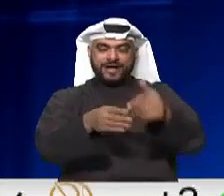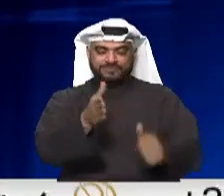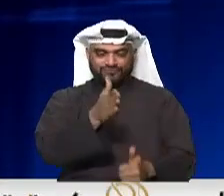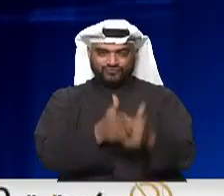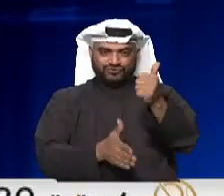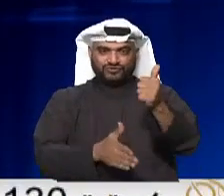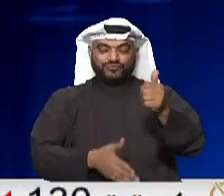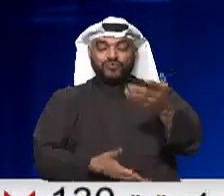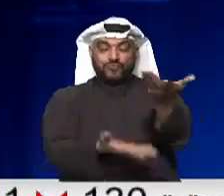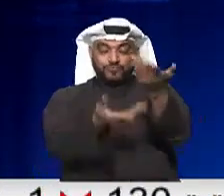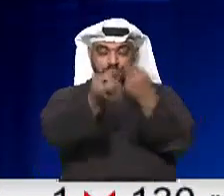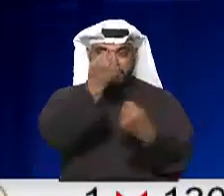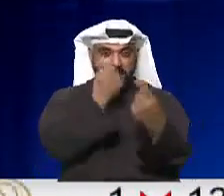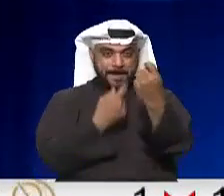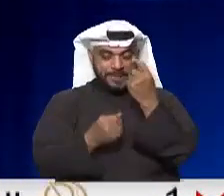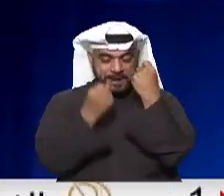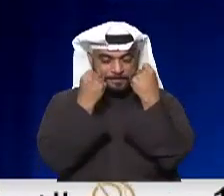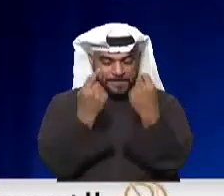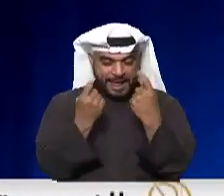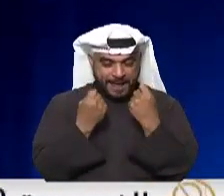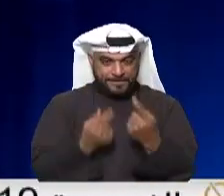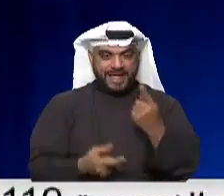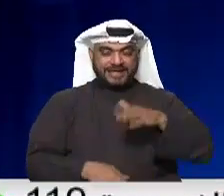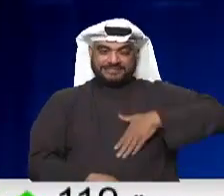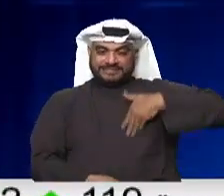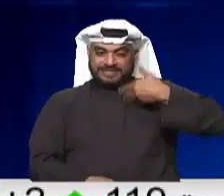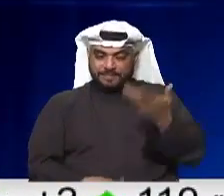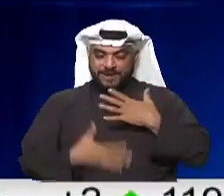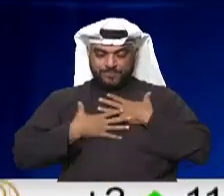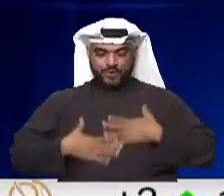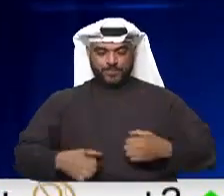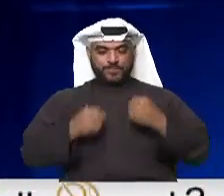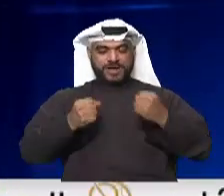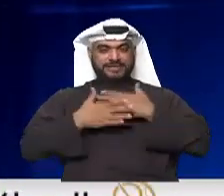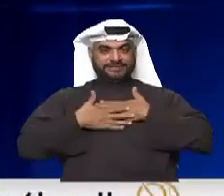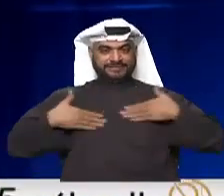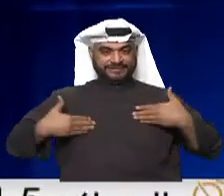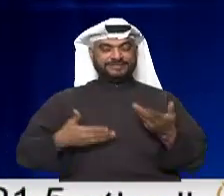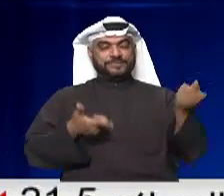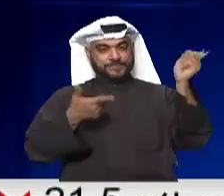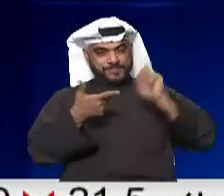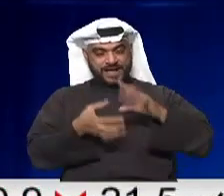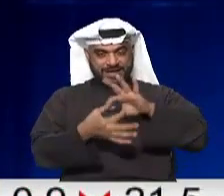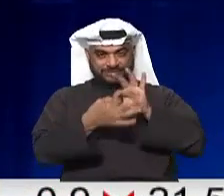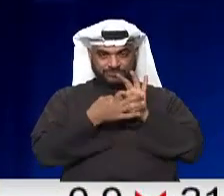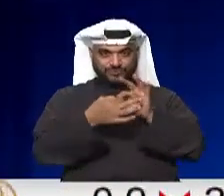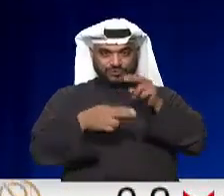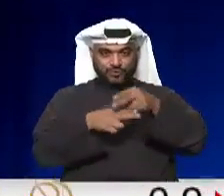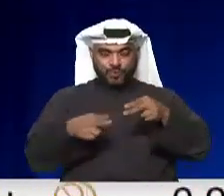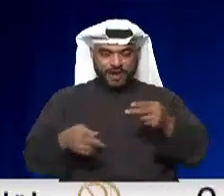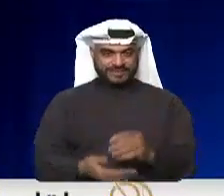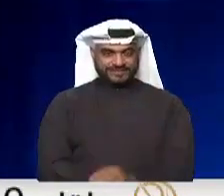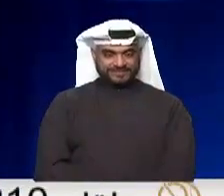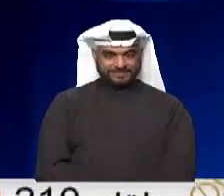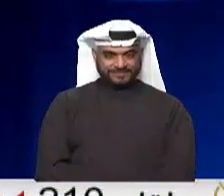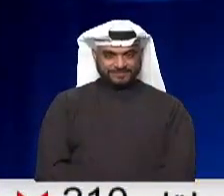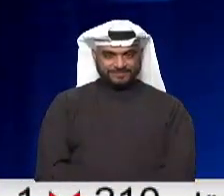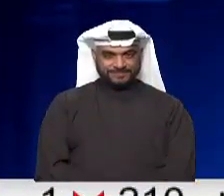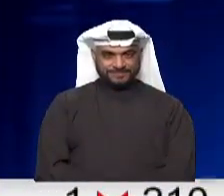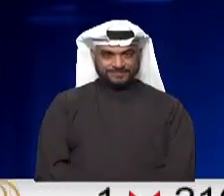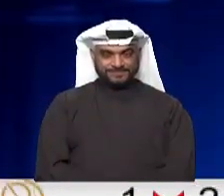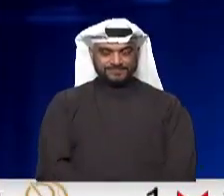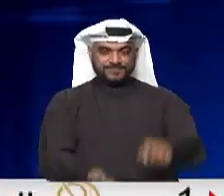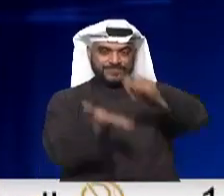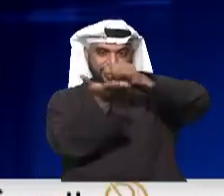رئيسا لجمهورية التشيك الصديقة، متمنيا سموه لفخامته كل التوفيق والسداد.